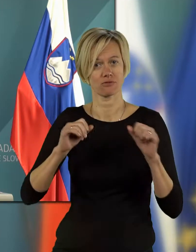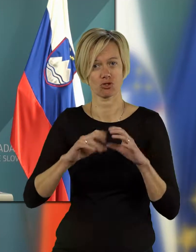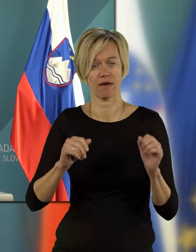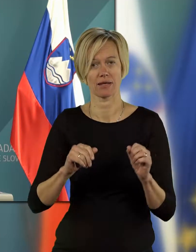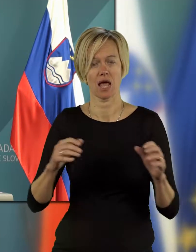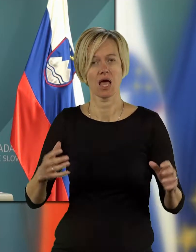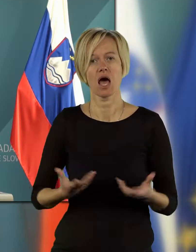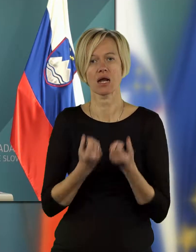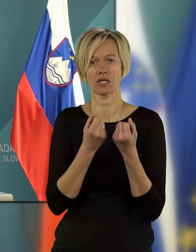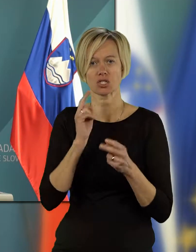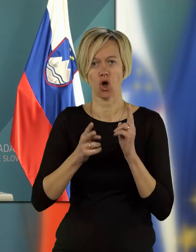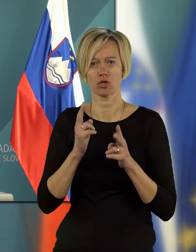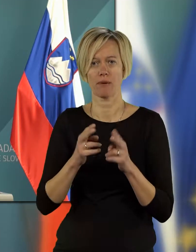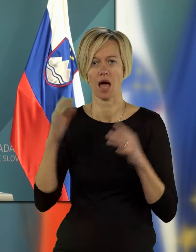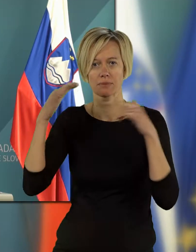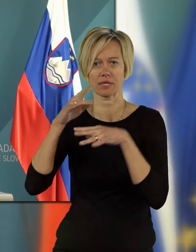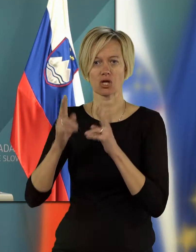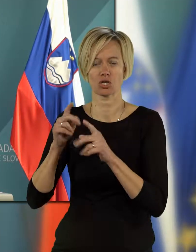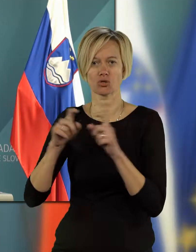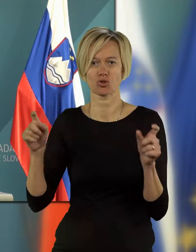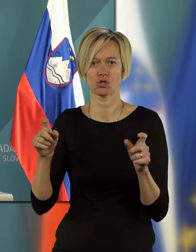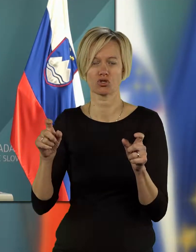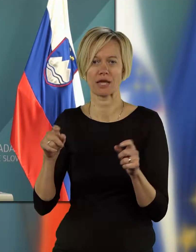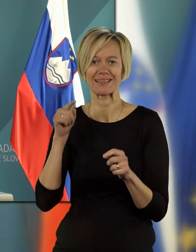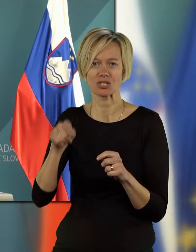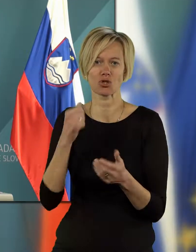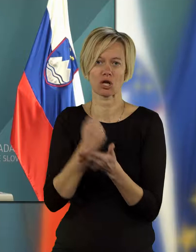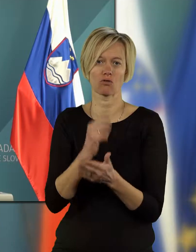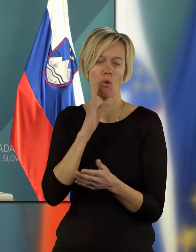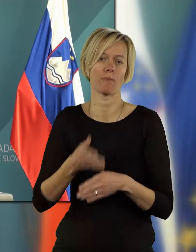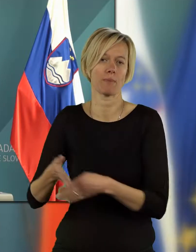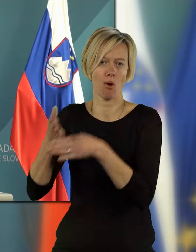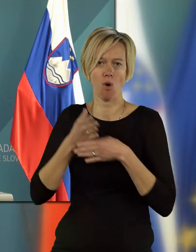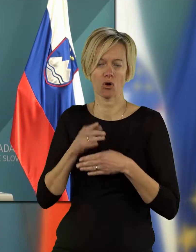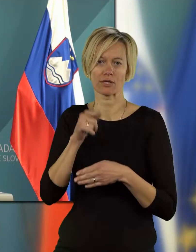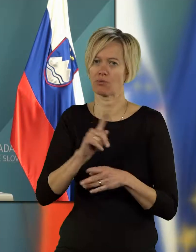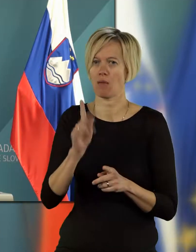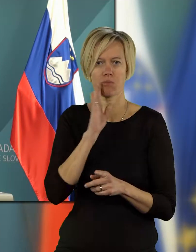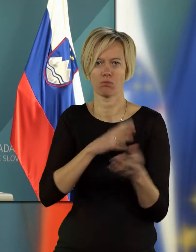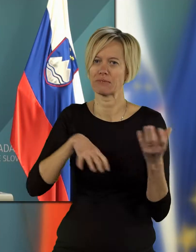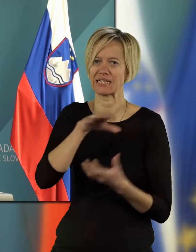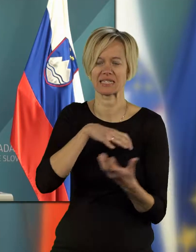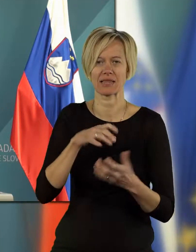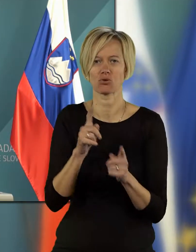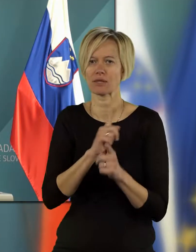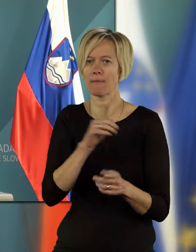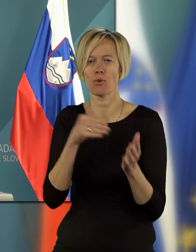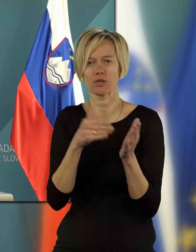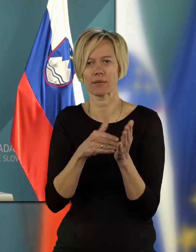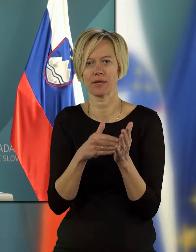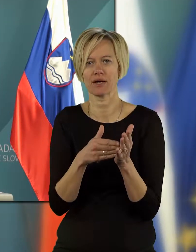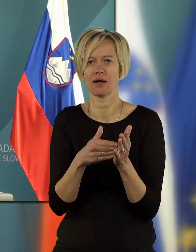je izvrševanje razsodbe arbitražnega sodišča tisto zagotovilo, ki bo pripomoglo k temu, da ne bo incidentov in pa